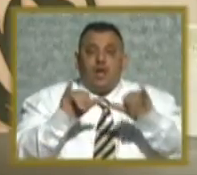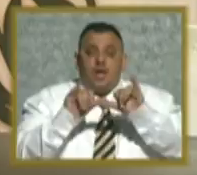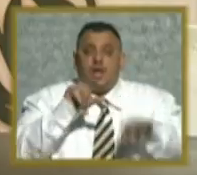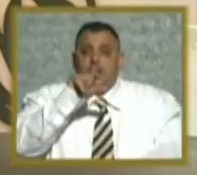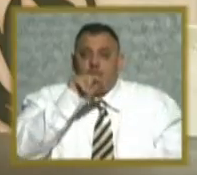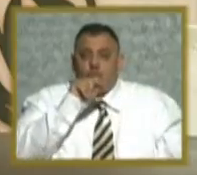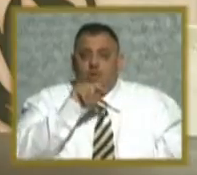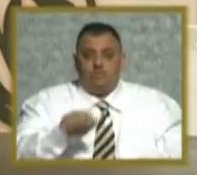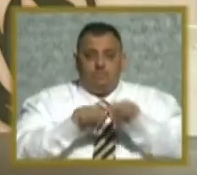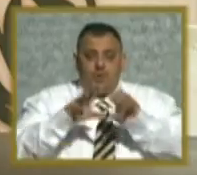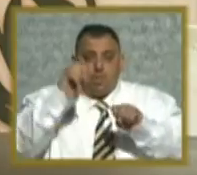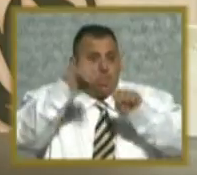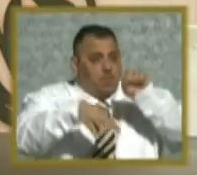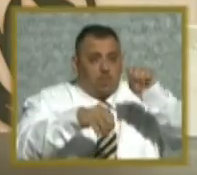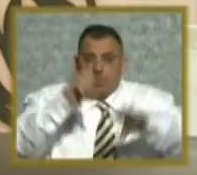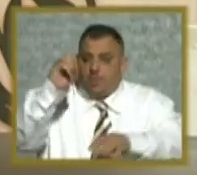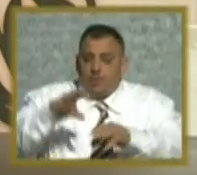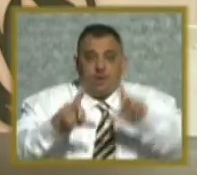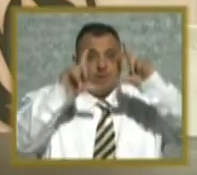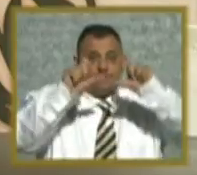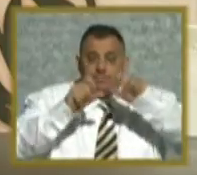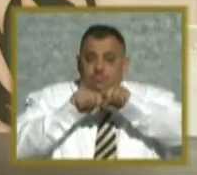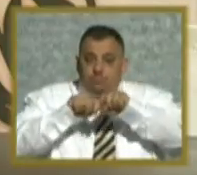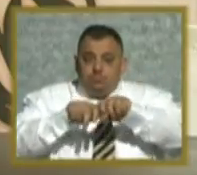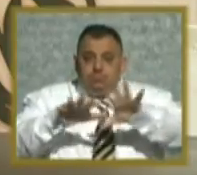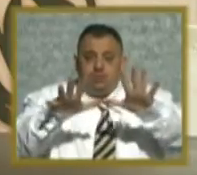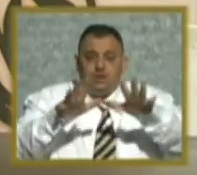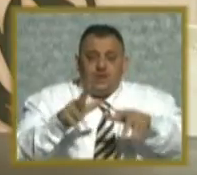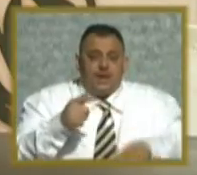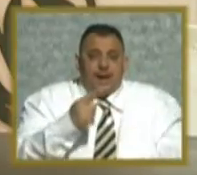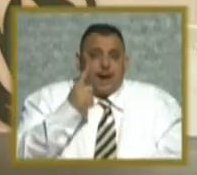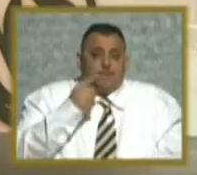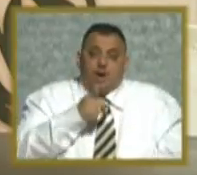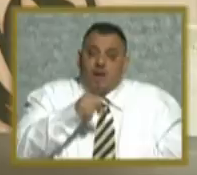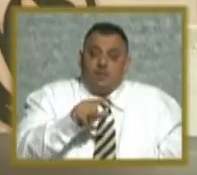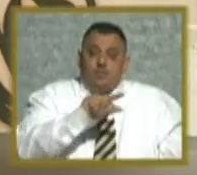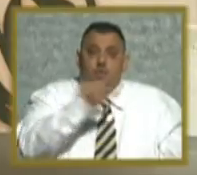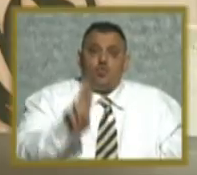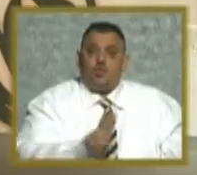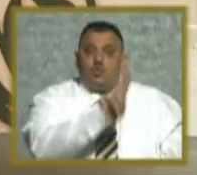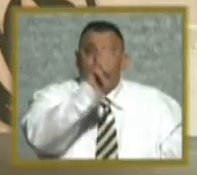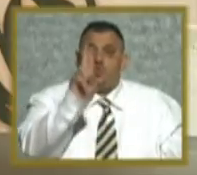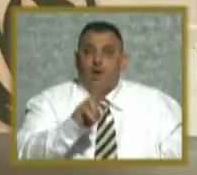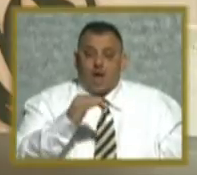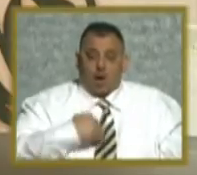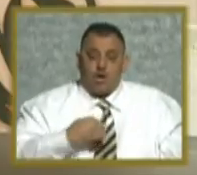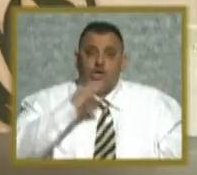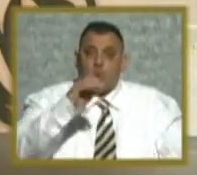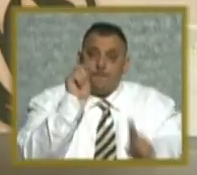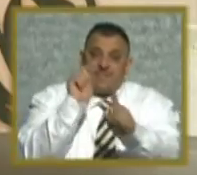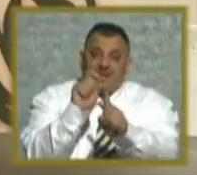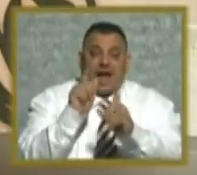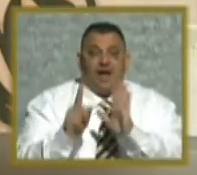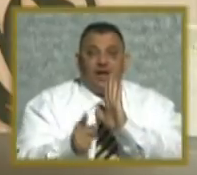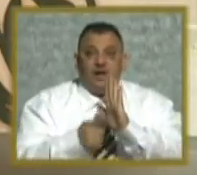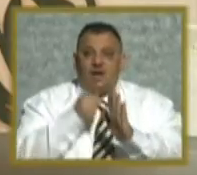وما يقوم عليه كثير من الناس من قضية التشهير والصور وهدم البيوت وغير ذلك، يريد نصيحة في هذا الأمر. يا